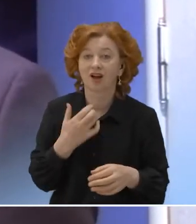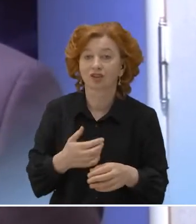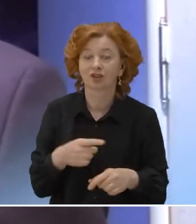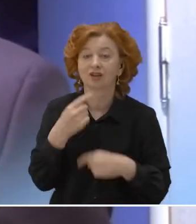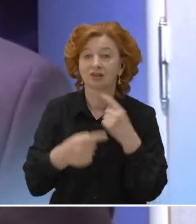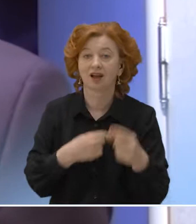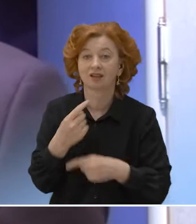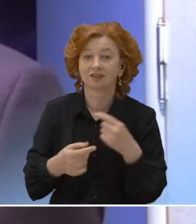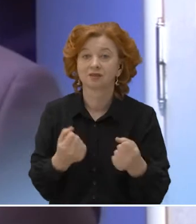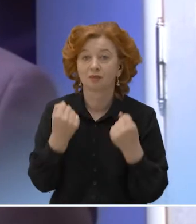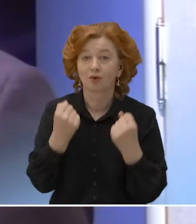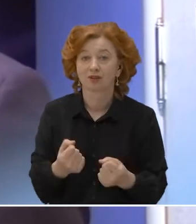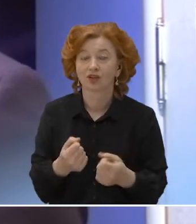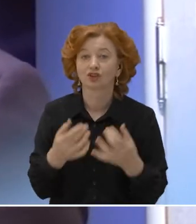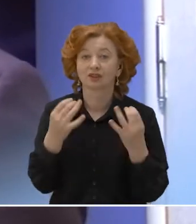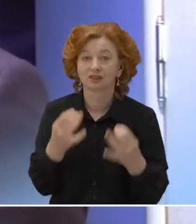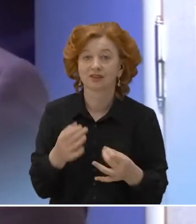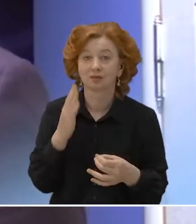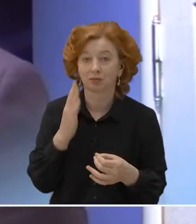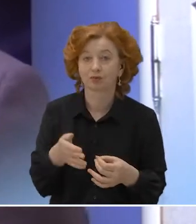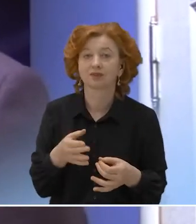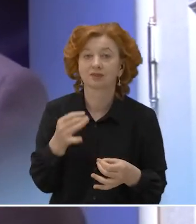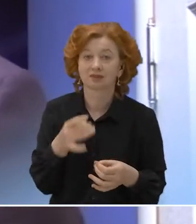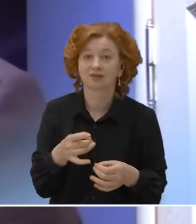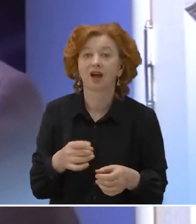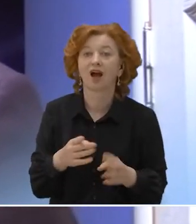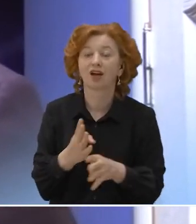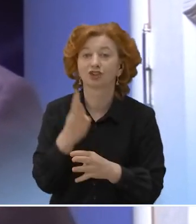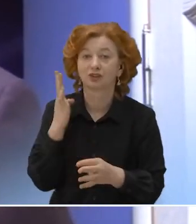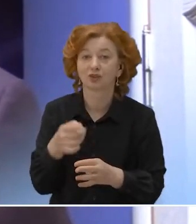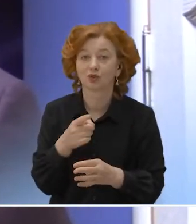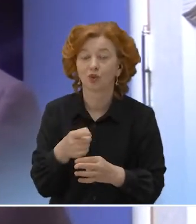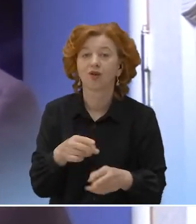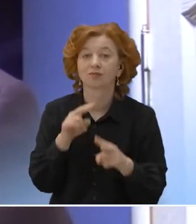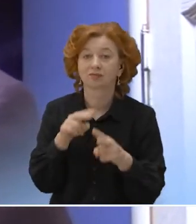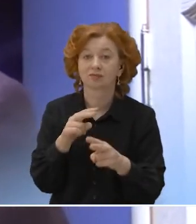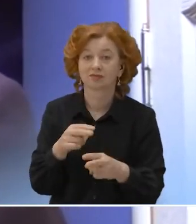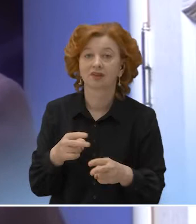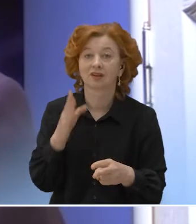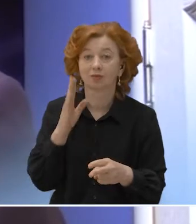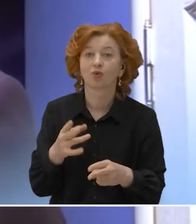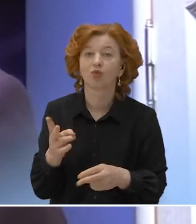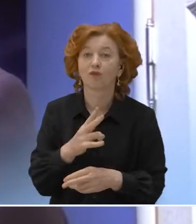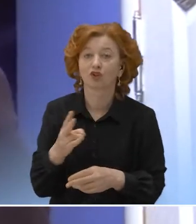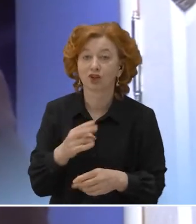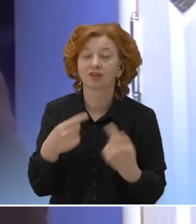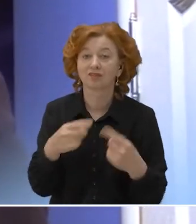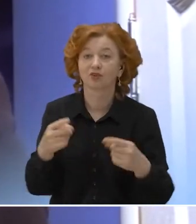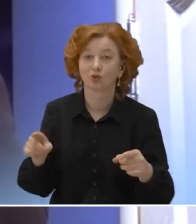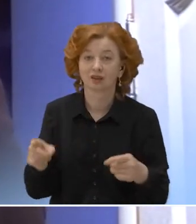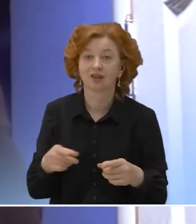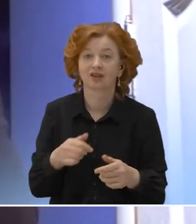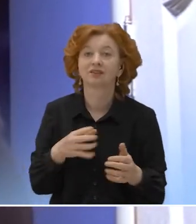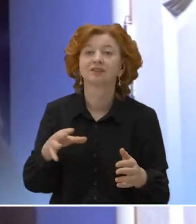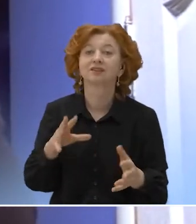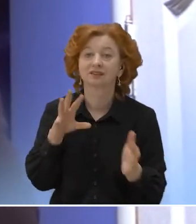не удалось провести в силу пандемии. В этом году 5-й очередной международный фестиваль нас ждет. Я надеюсь, всех новошахтинцев. Мне хочется в